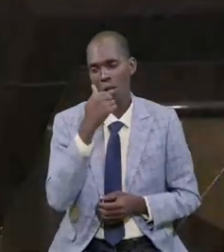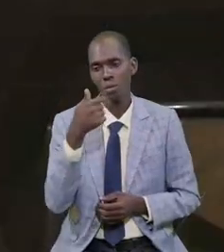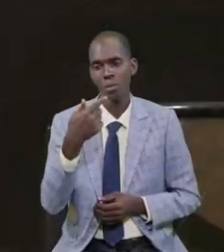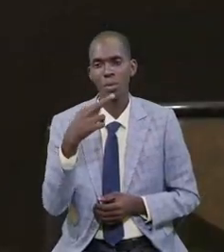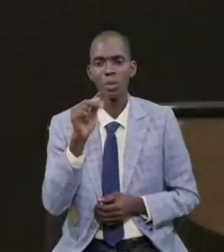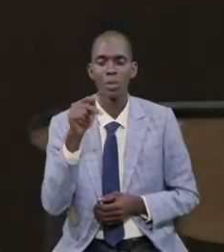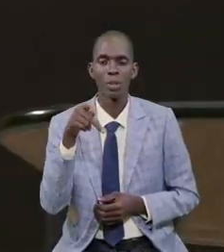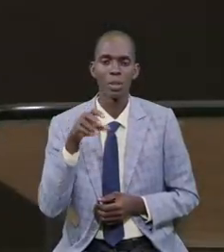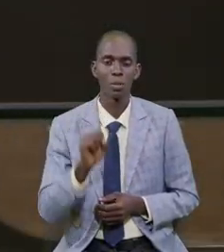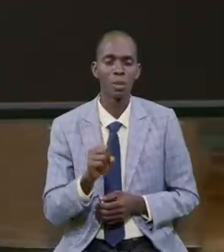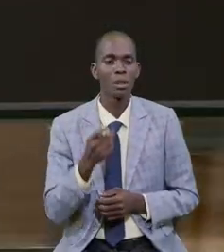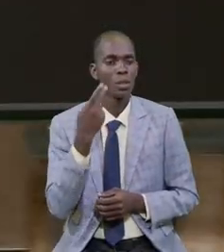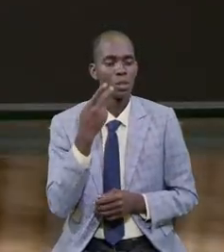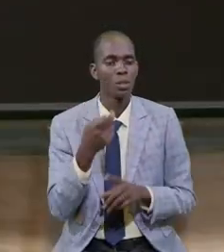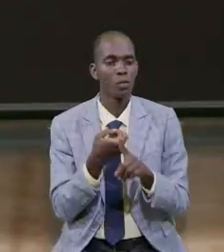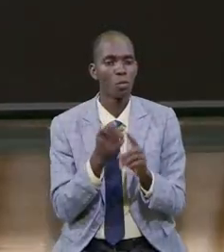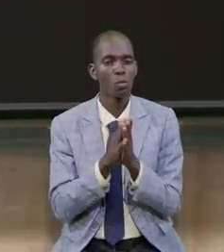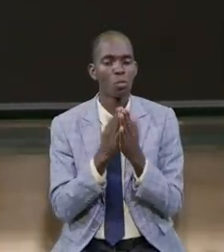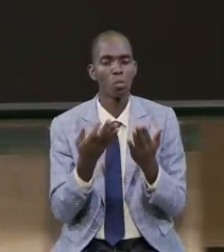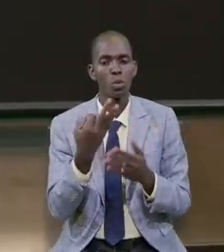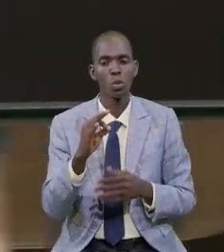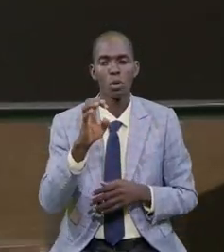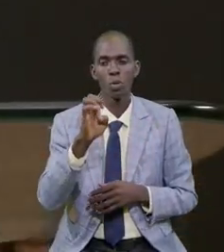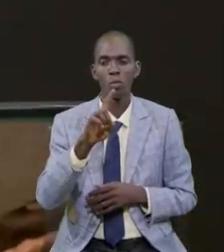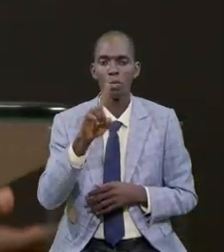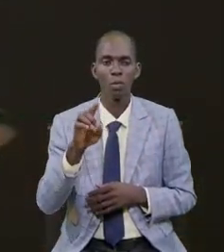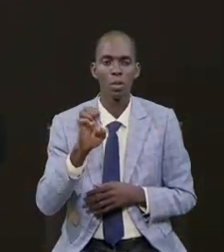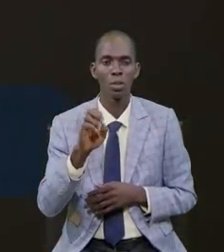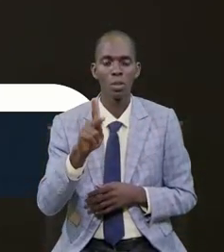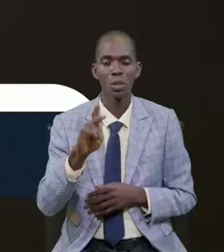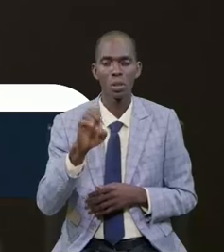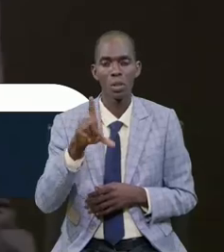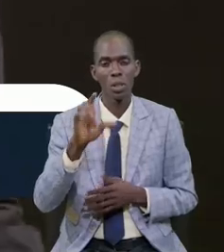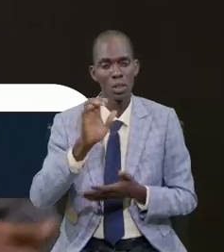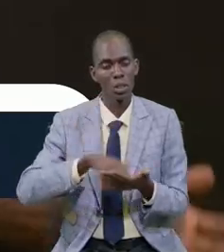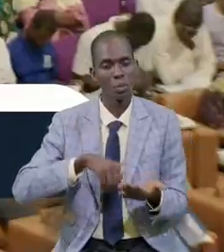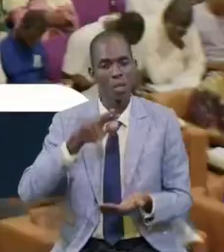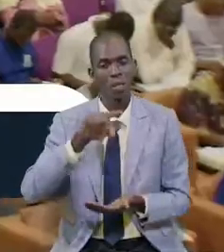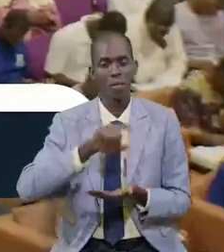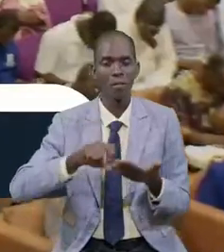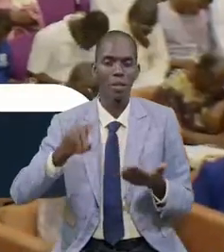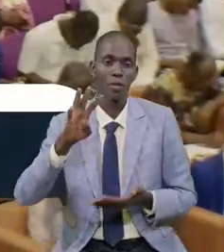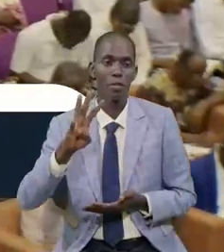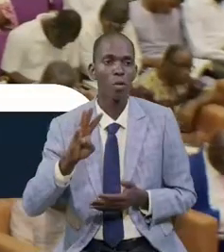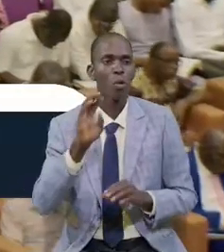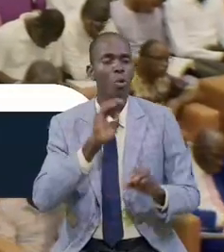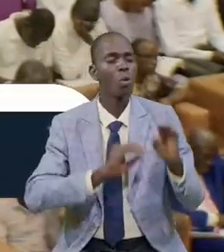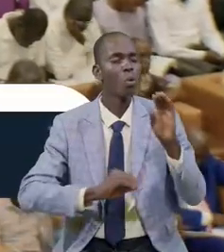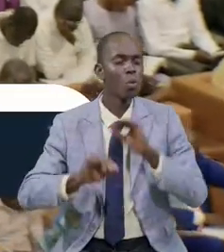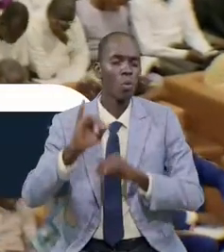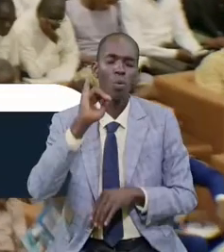Ézéchiel, on va à Ézéchiel 13, verset 4.